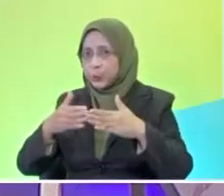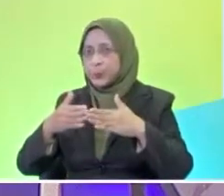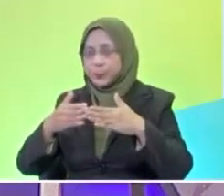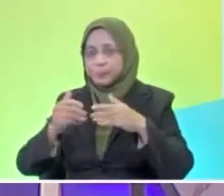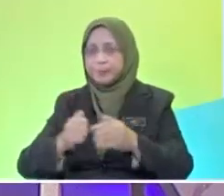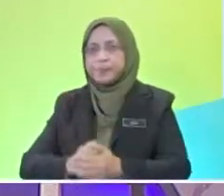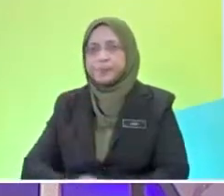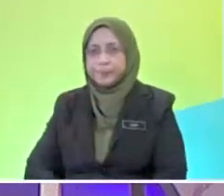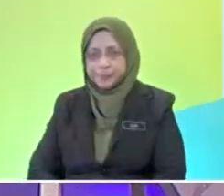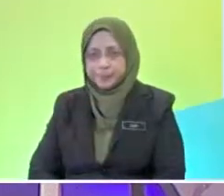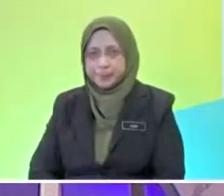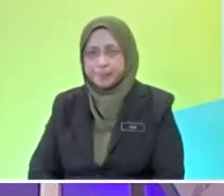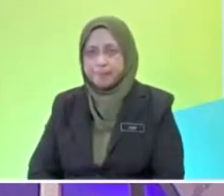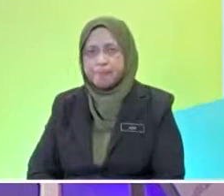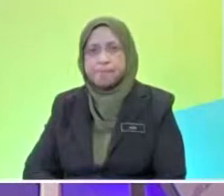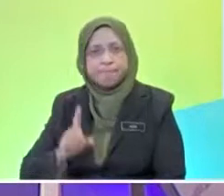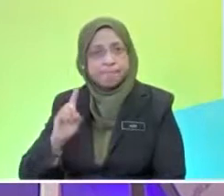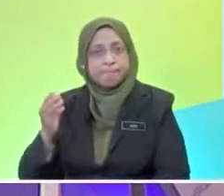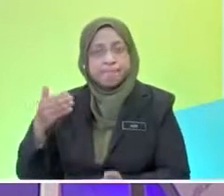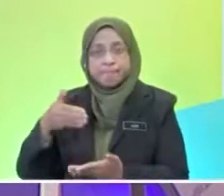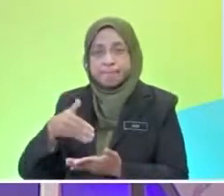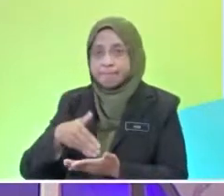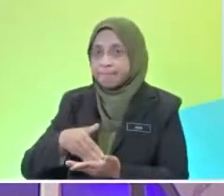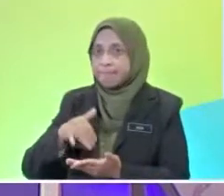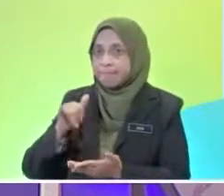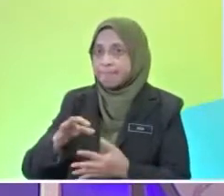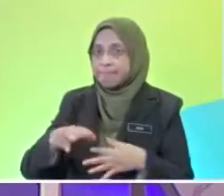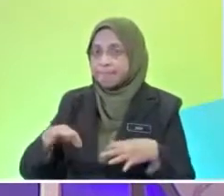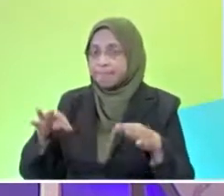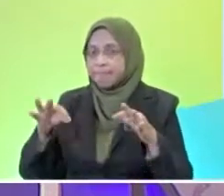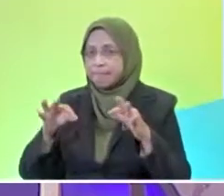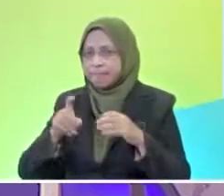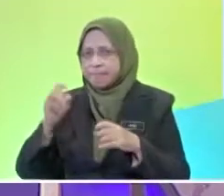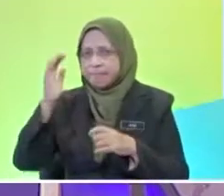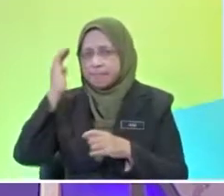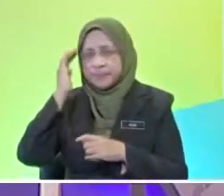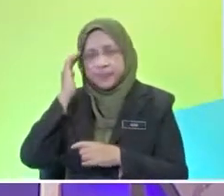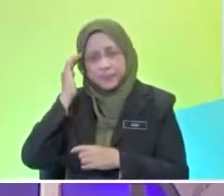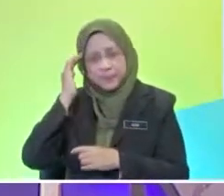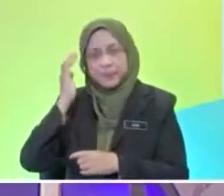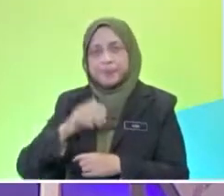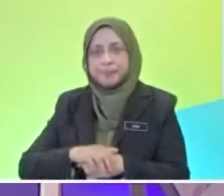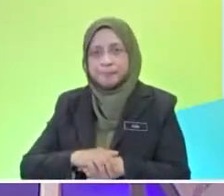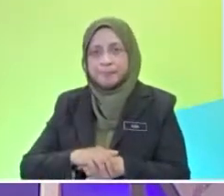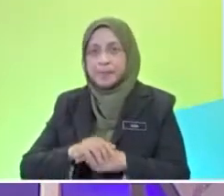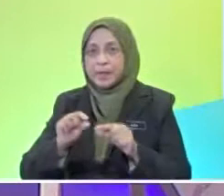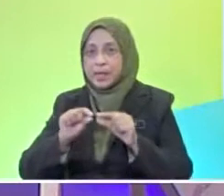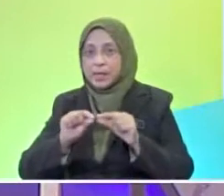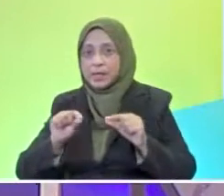Okey, kemudian satu lagi bahagian komponen yang paling utama, paling penting dalam protraktor ni ialah